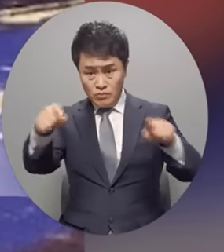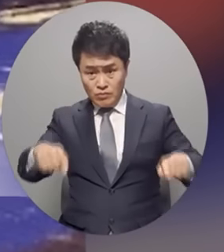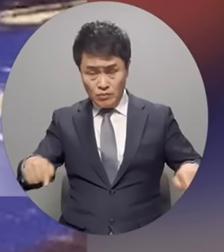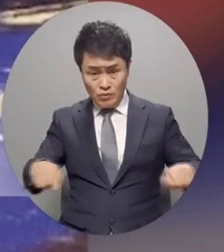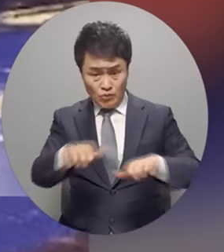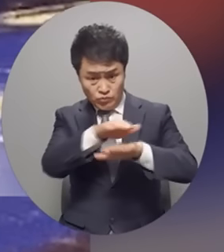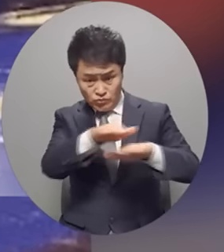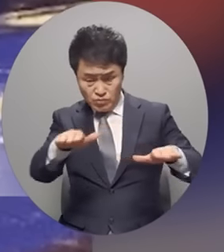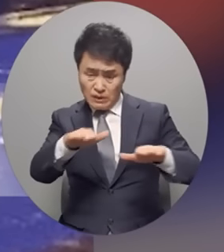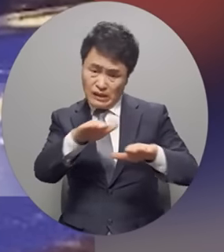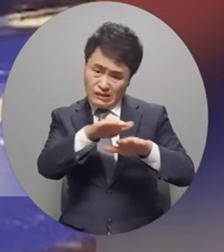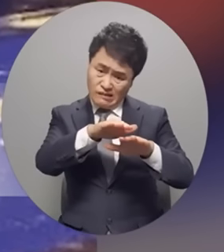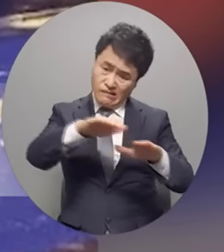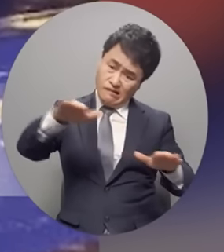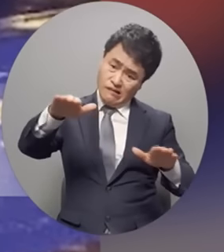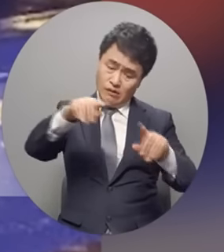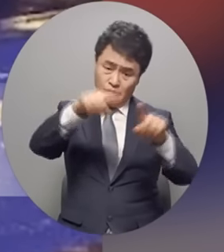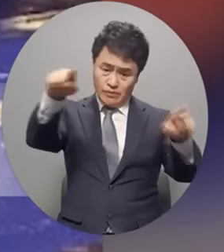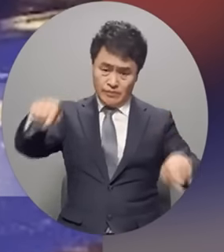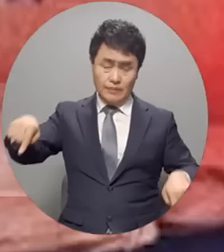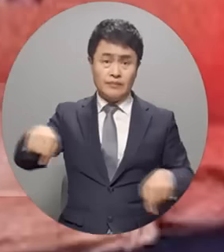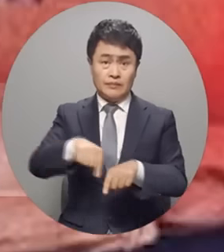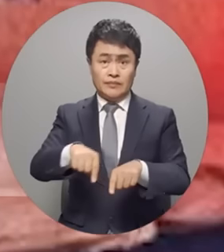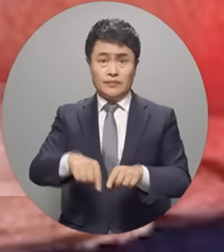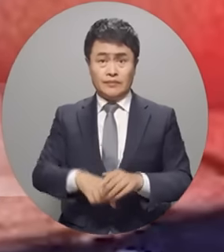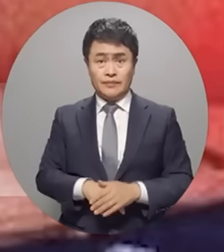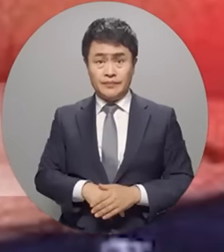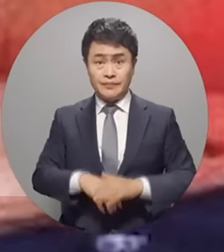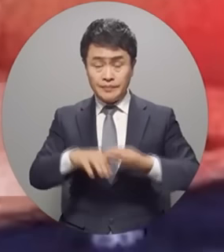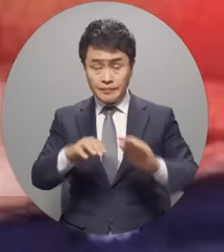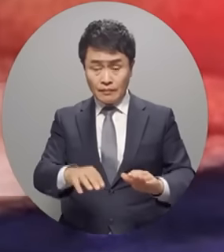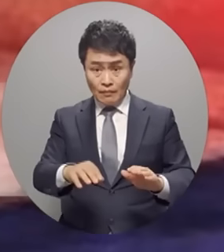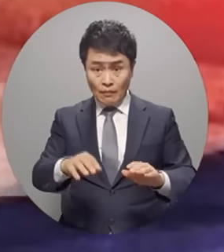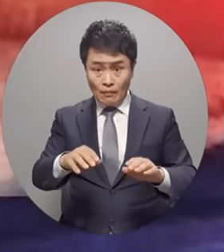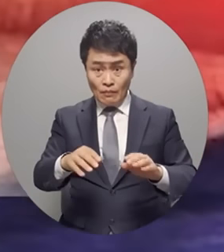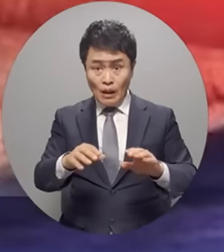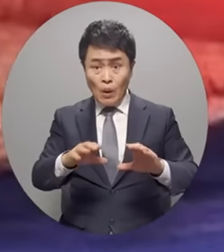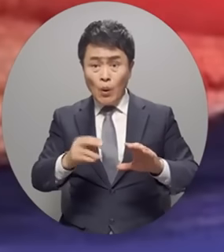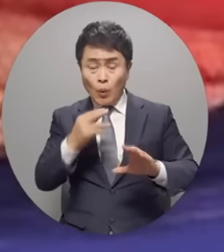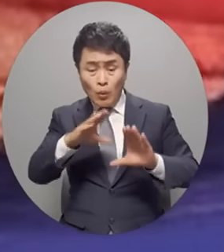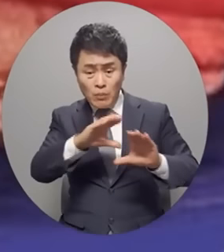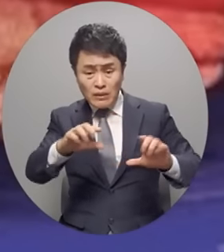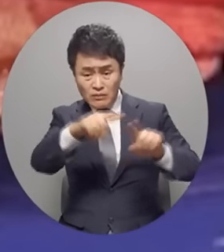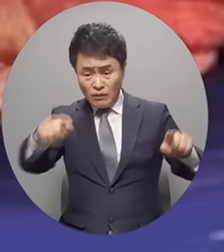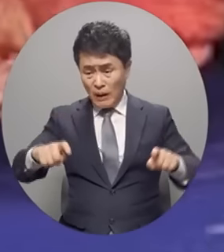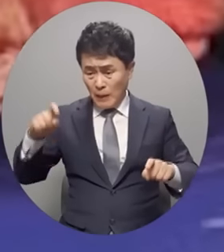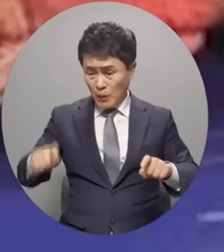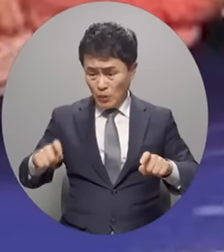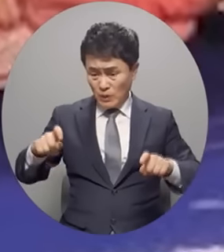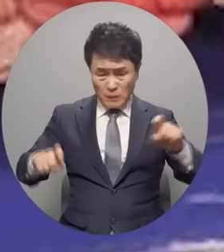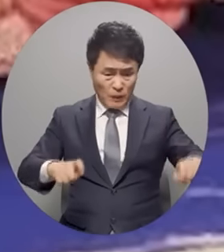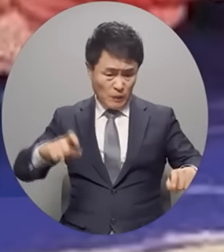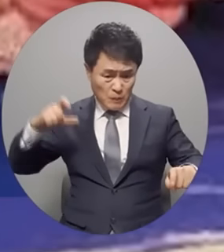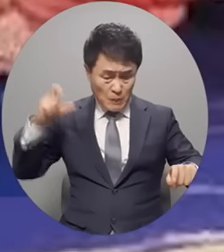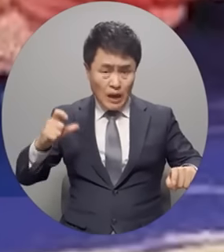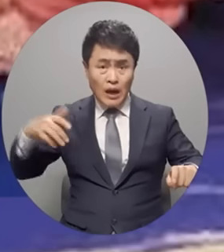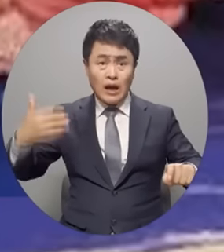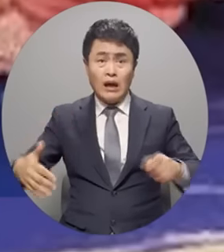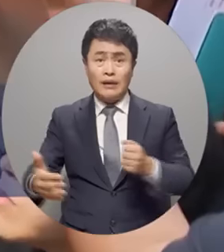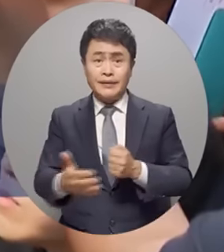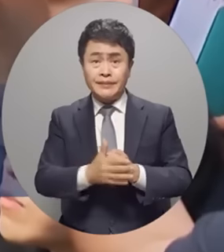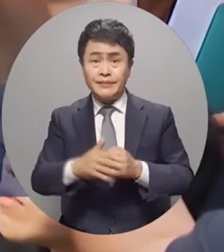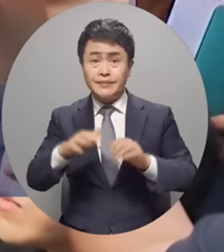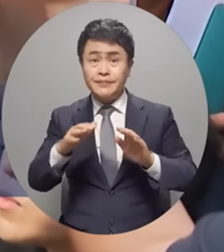수평이 아니라 경사진 곳에 설치돼 있었습니다. 매트가 고정돼 있지도 않았습니다. 잡고 있거나 그러진